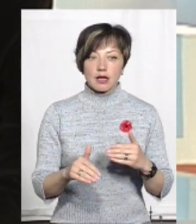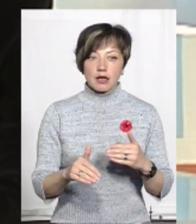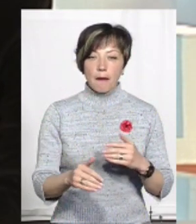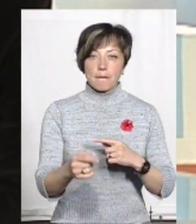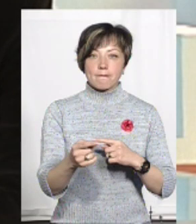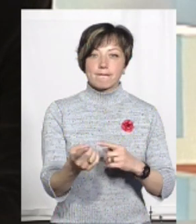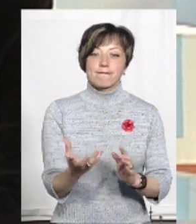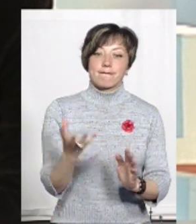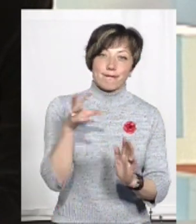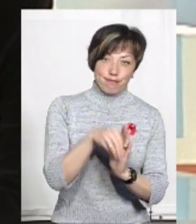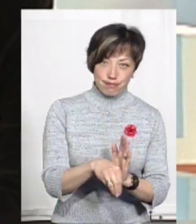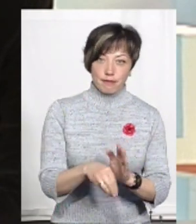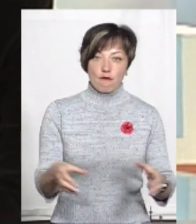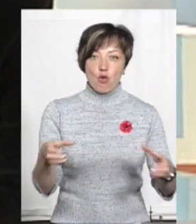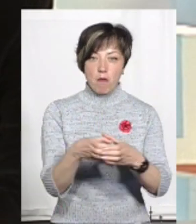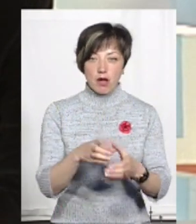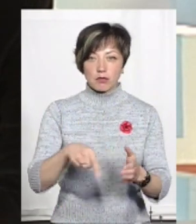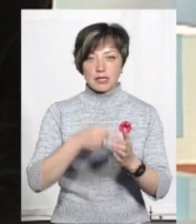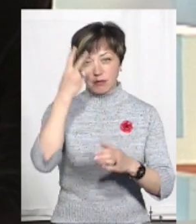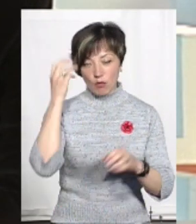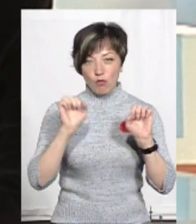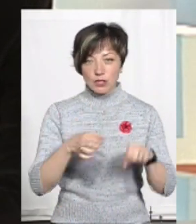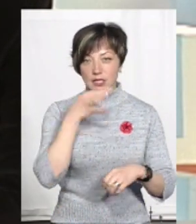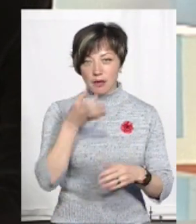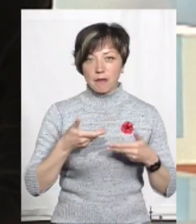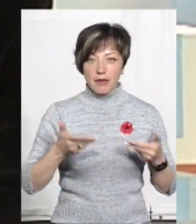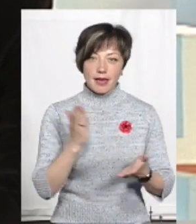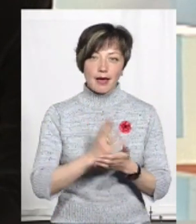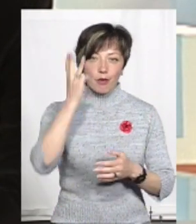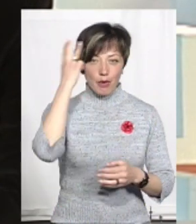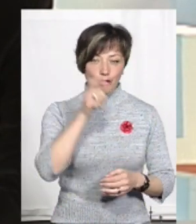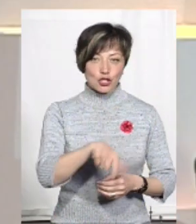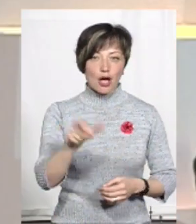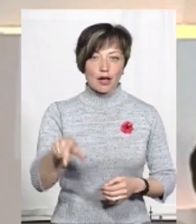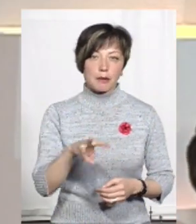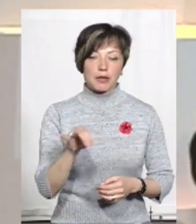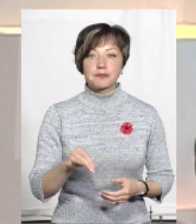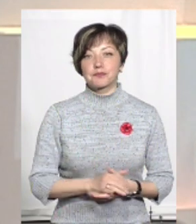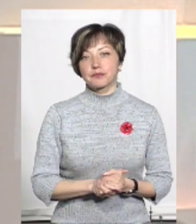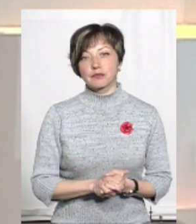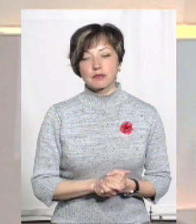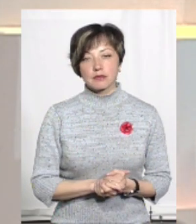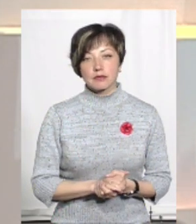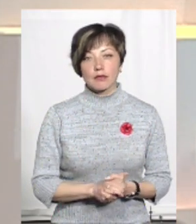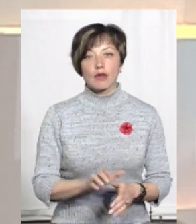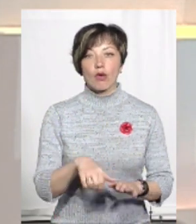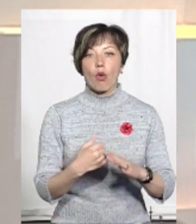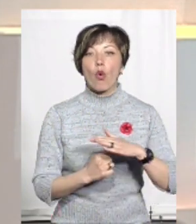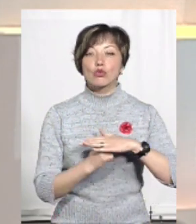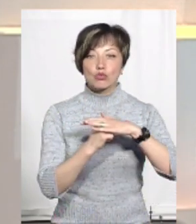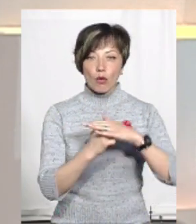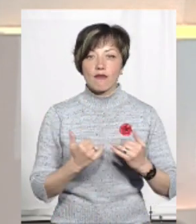в громаду міста Хмельницького, і вже навіть можна сказати, що ми є хмельничанами. Тобто основа